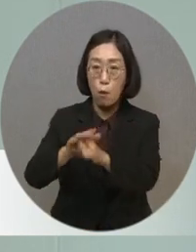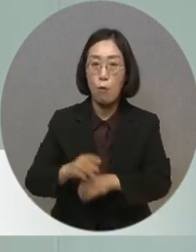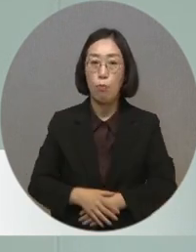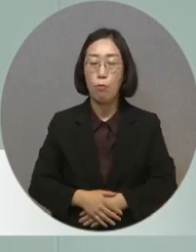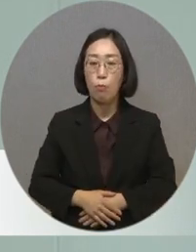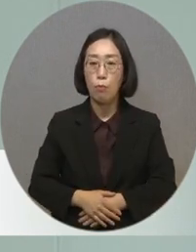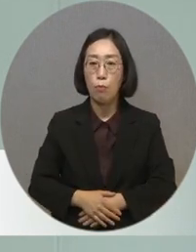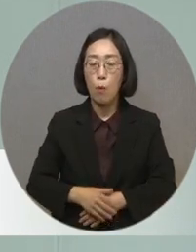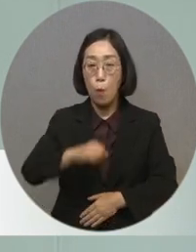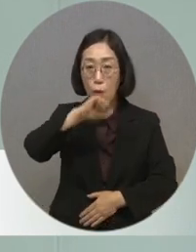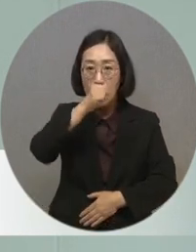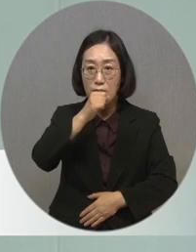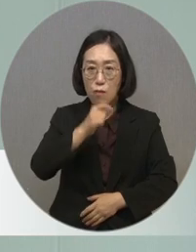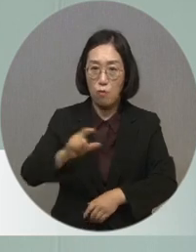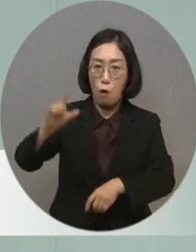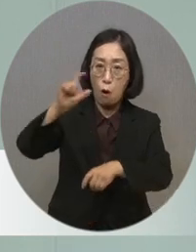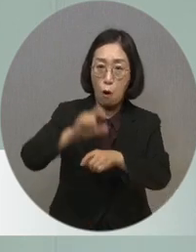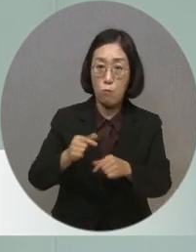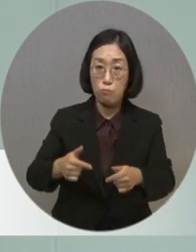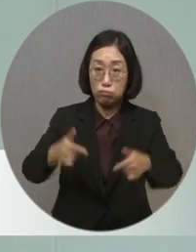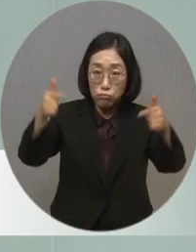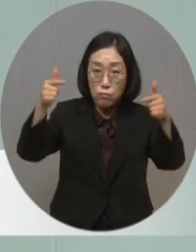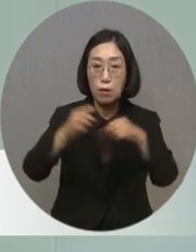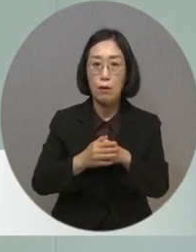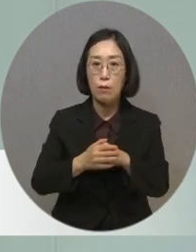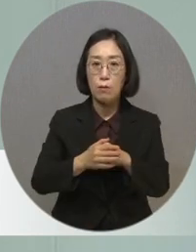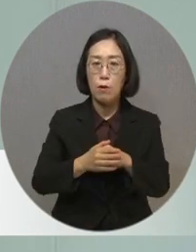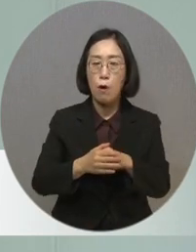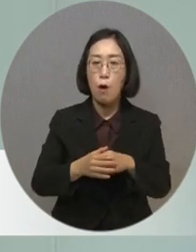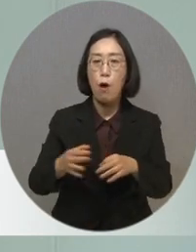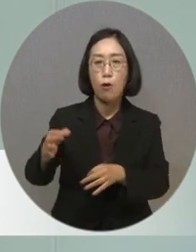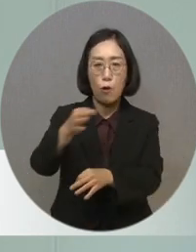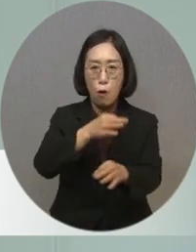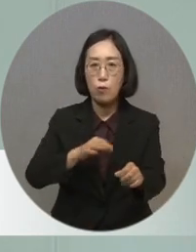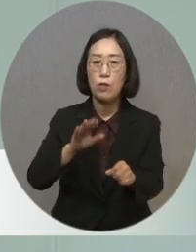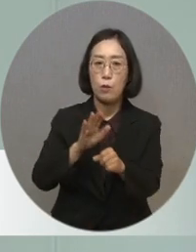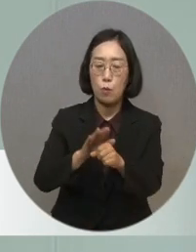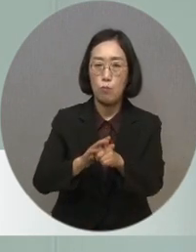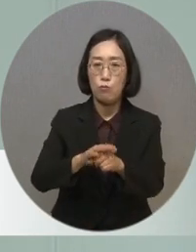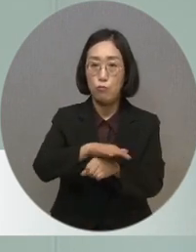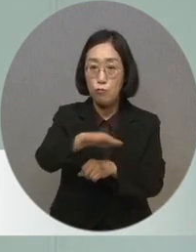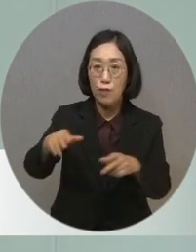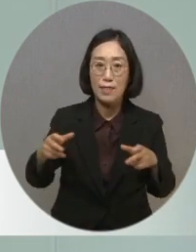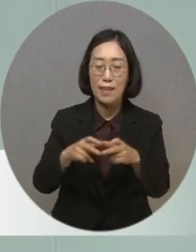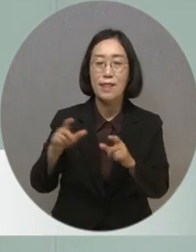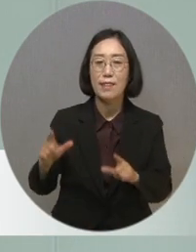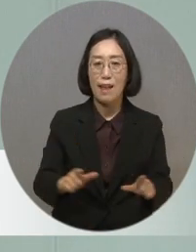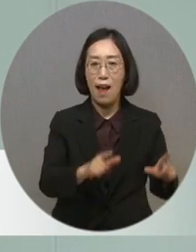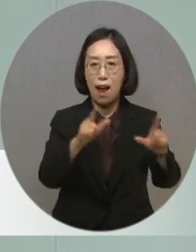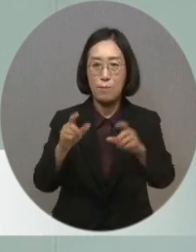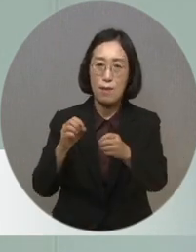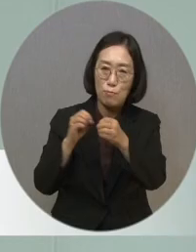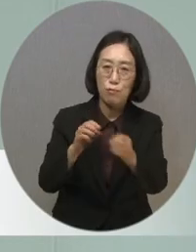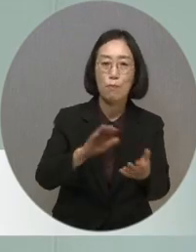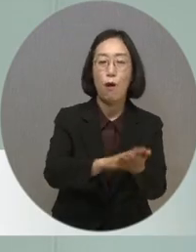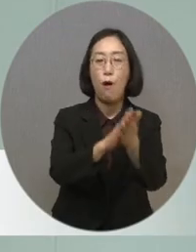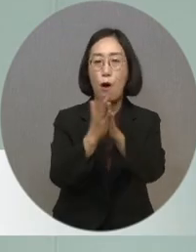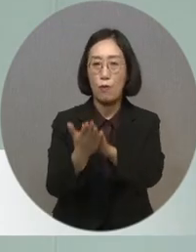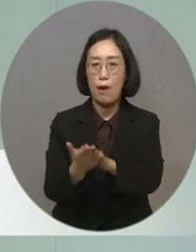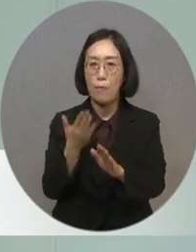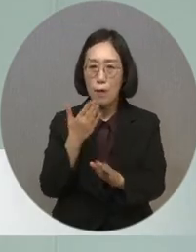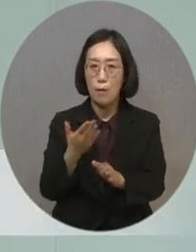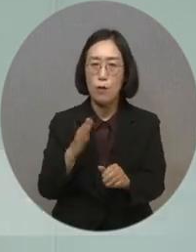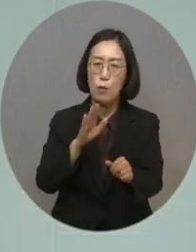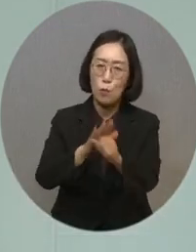또 예산 확대를 통해서 실질적인 국민 경제에 도움이 되고 또 우리 장애인들의 삶의 변화를 줄 수 있도록 최선을